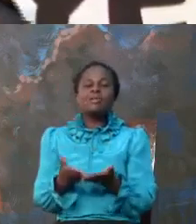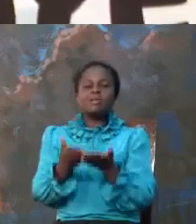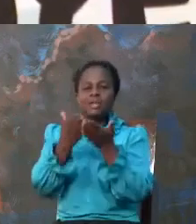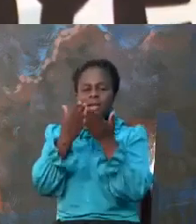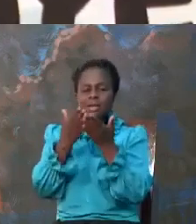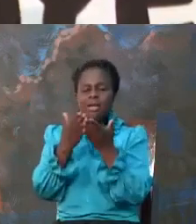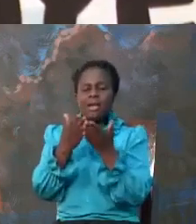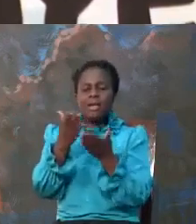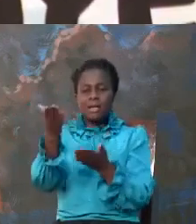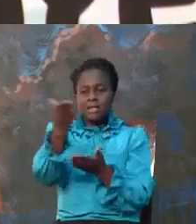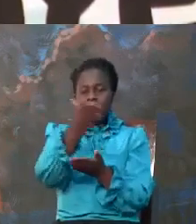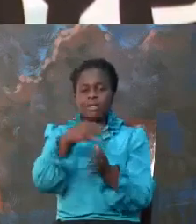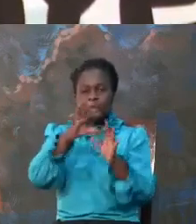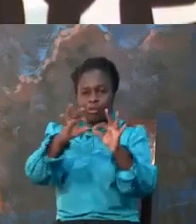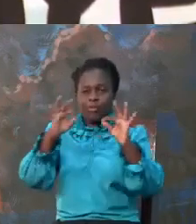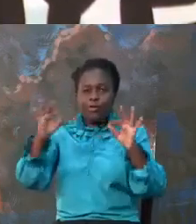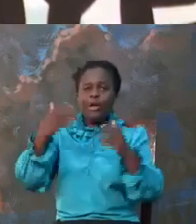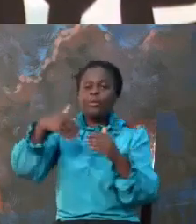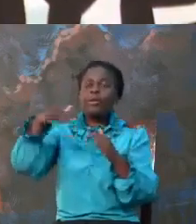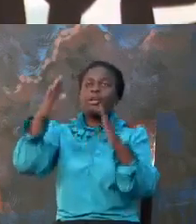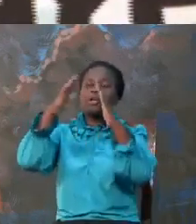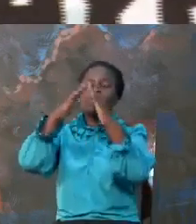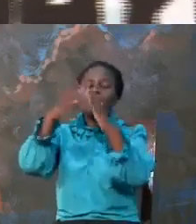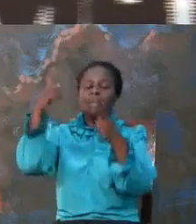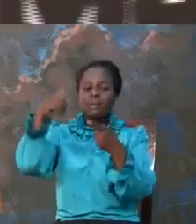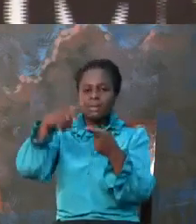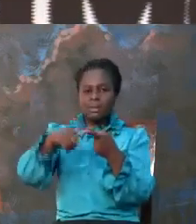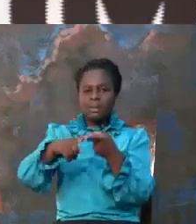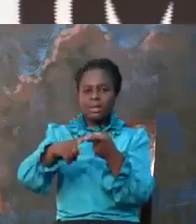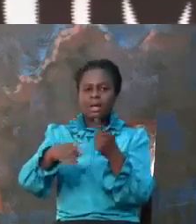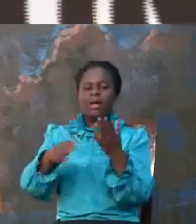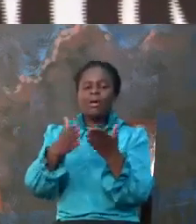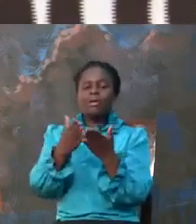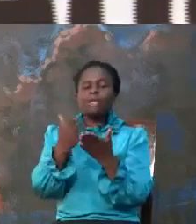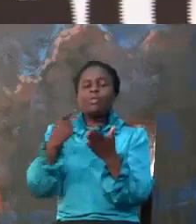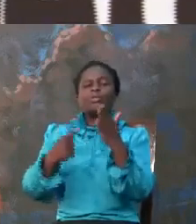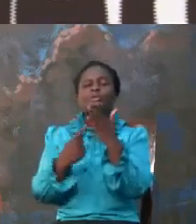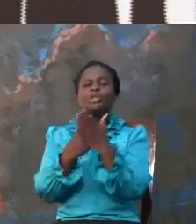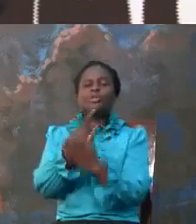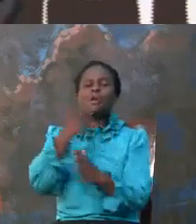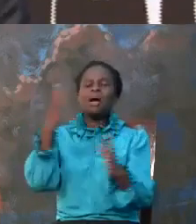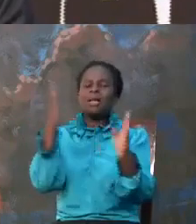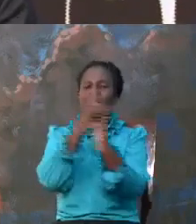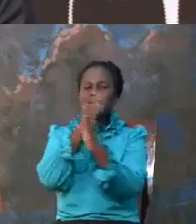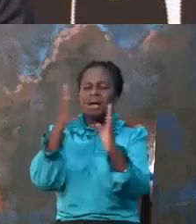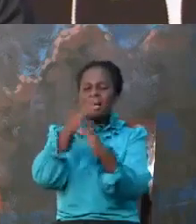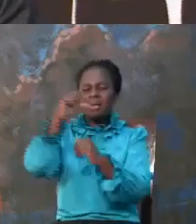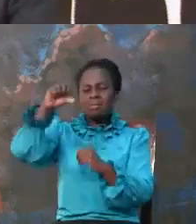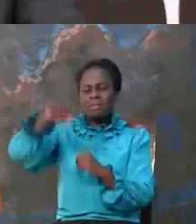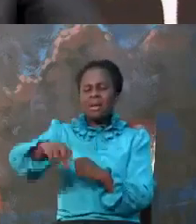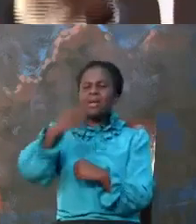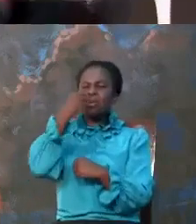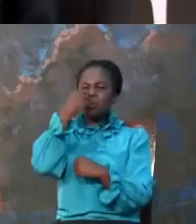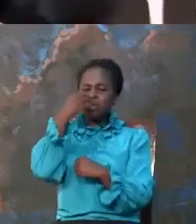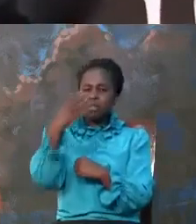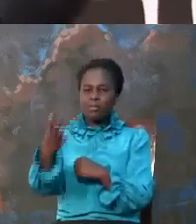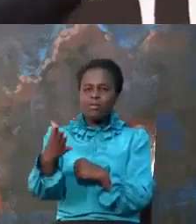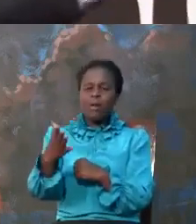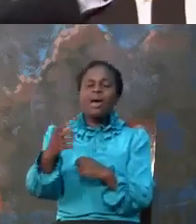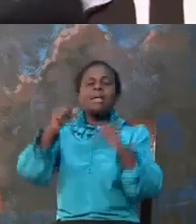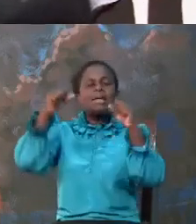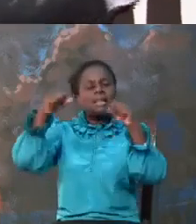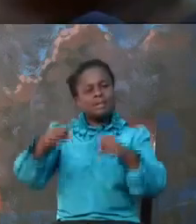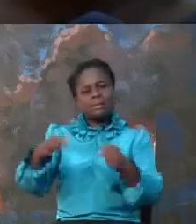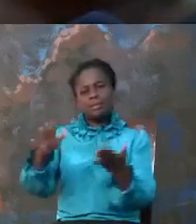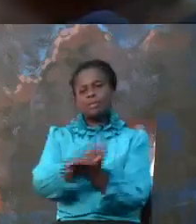ili tufae kwenda nyumbani tena. Maana hatukutoka katika hali isiyo sawa, tulijichafua, lazima